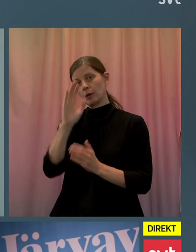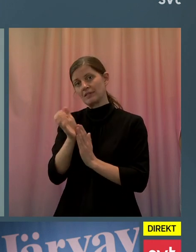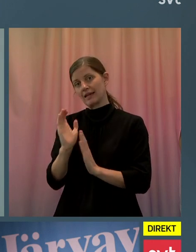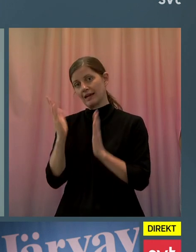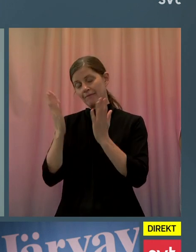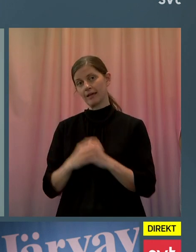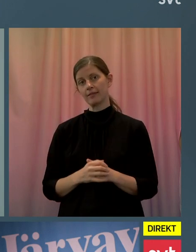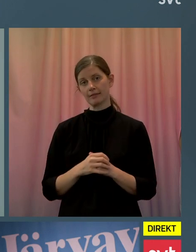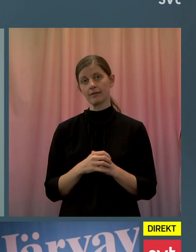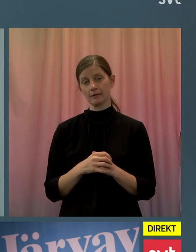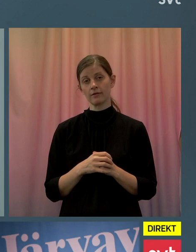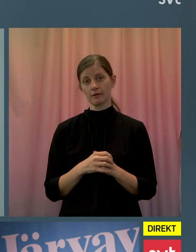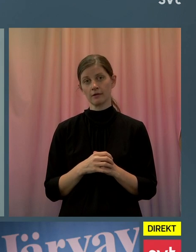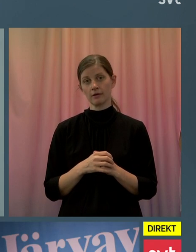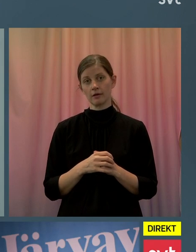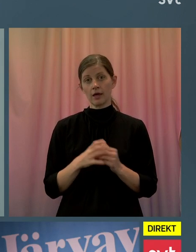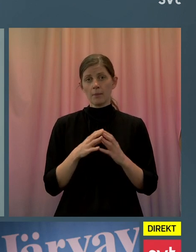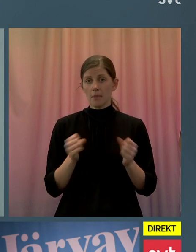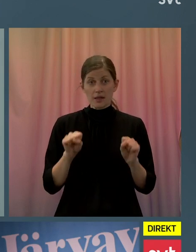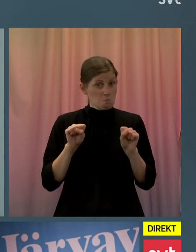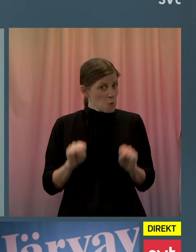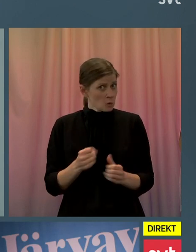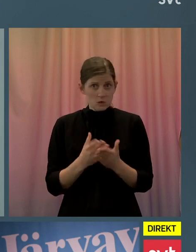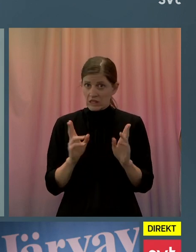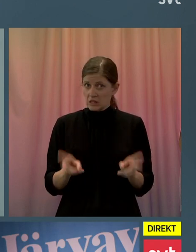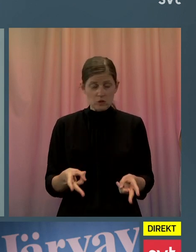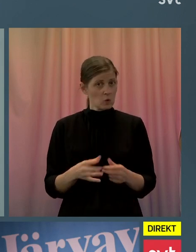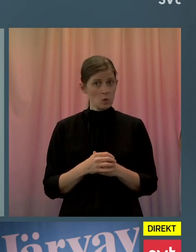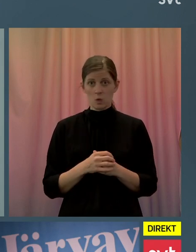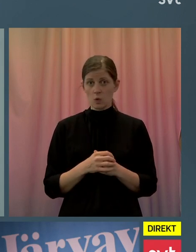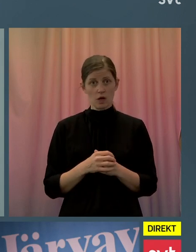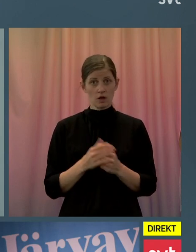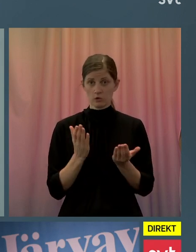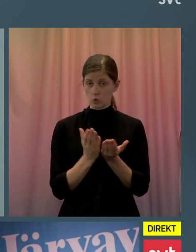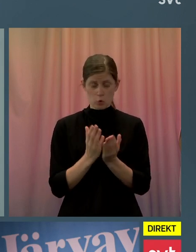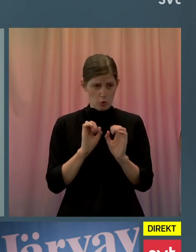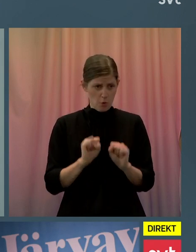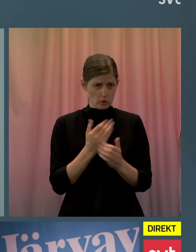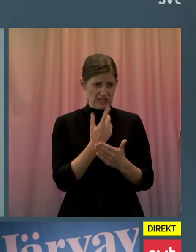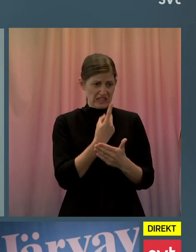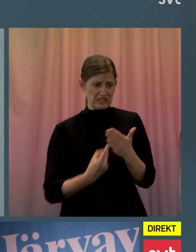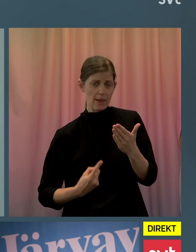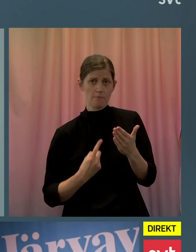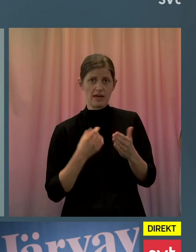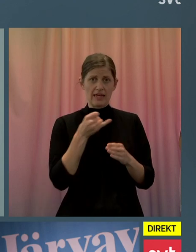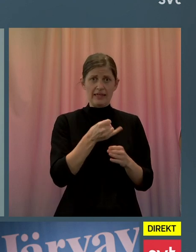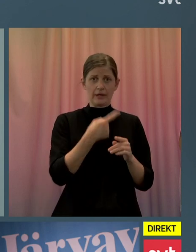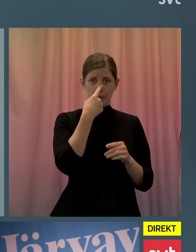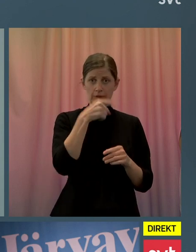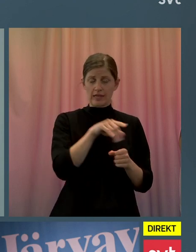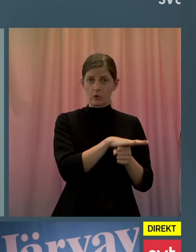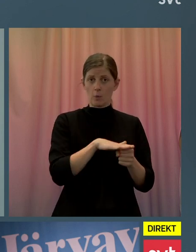livet. Men det måste ju inte vara så här. Skolor måste inte vara sämre i utsatta områden. Det har